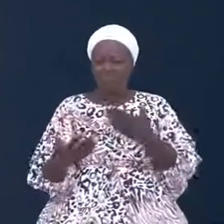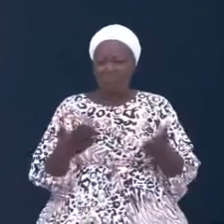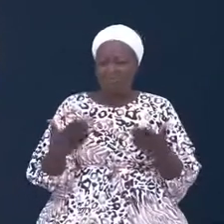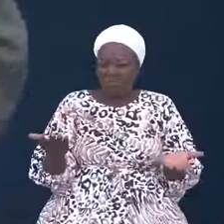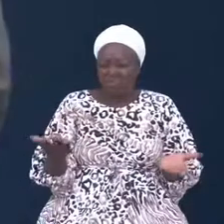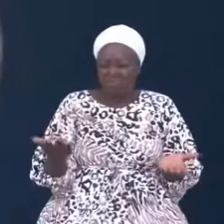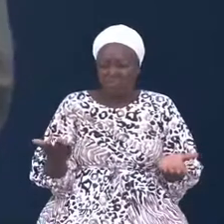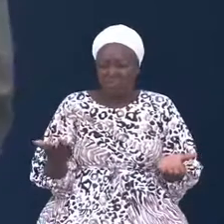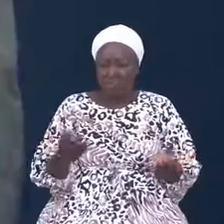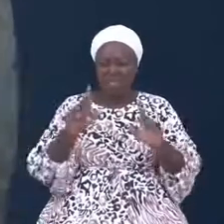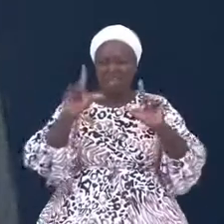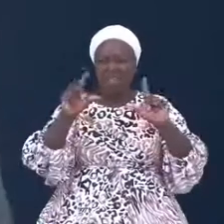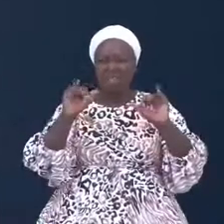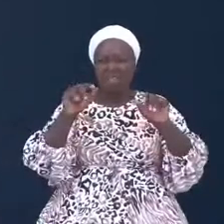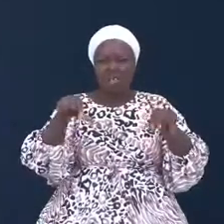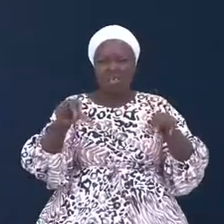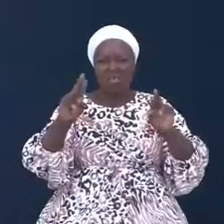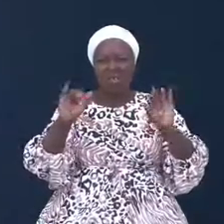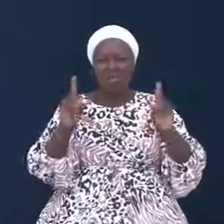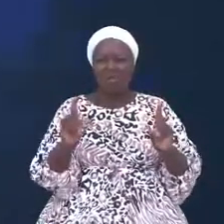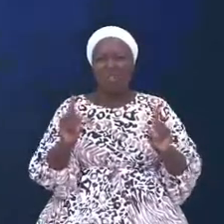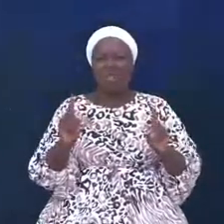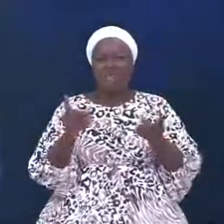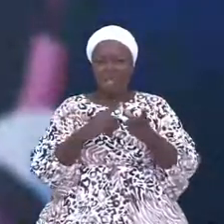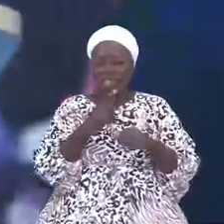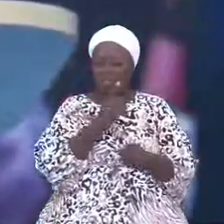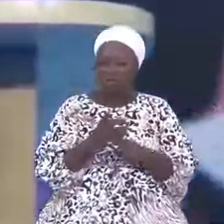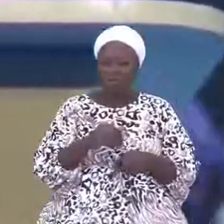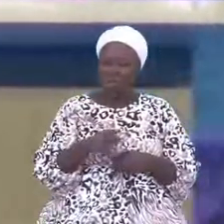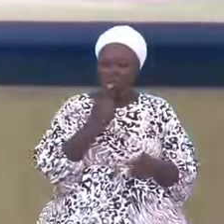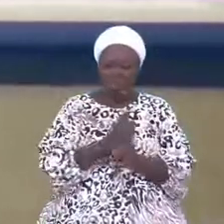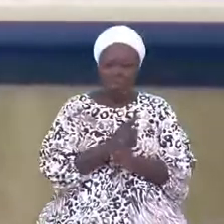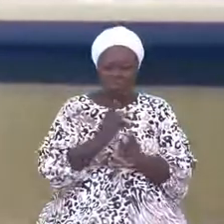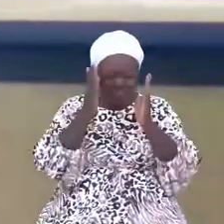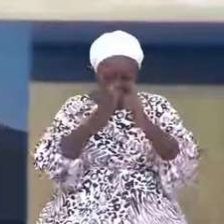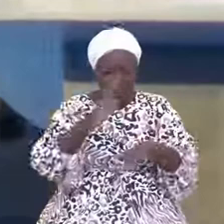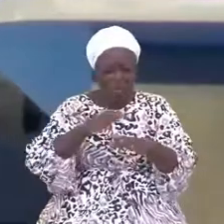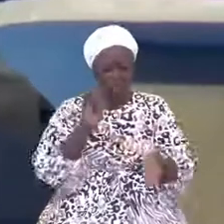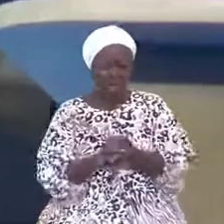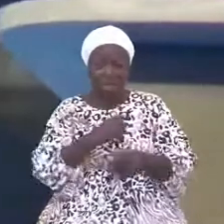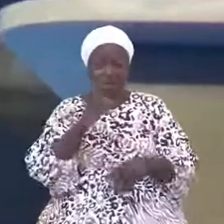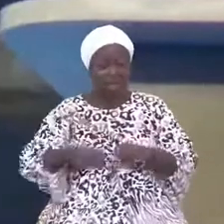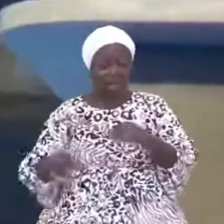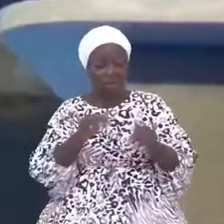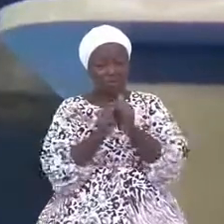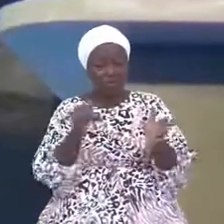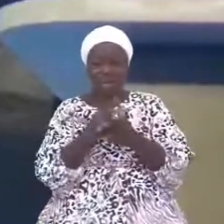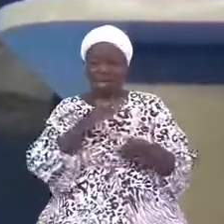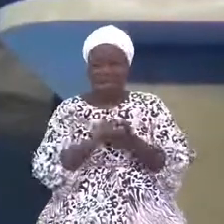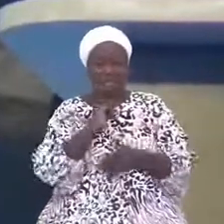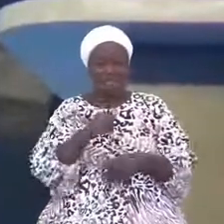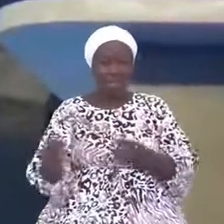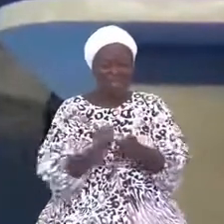adonnés à quelque chose. Peut-être un liquide. Nous étions adonnés à quelque chose. Et n'arrivions pas à nous passer